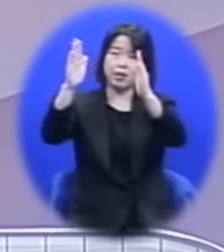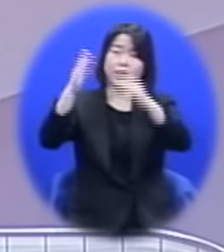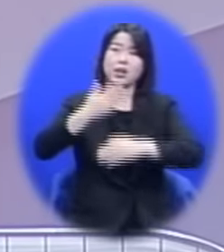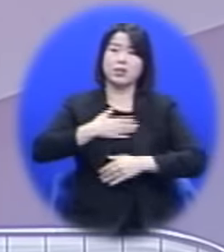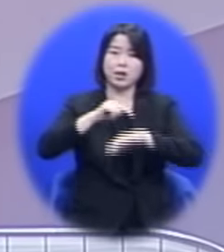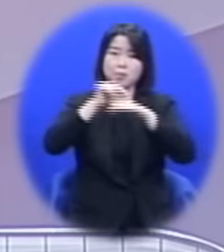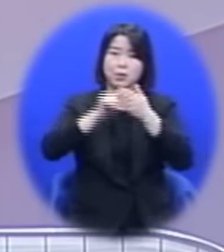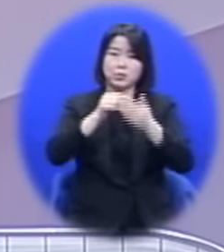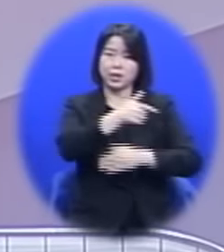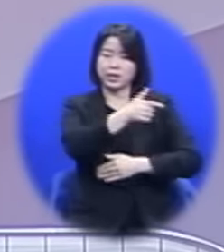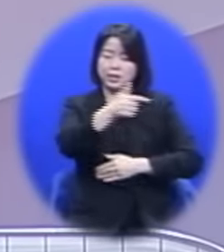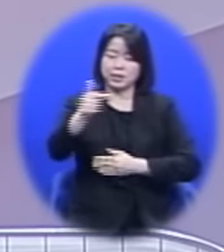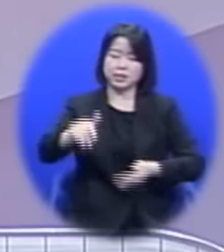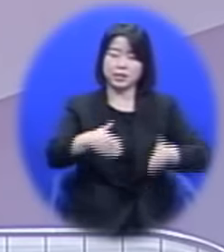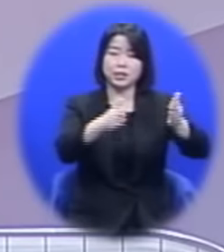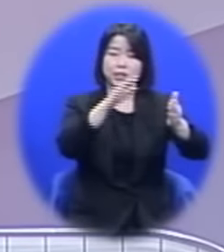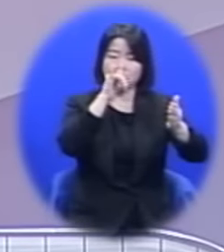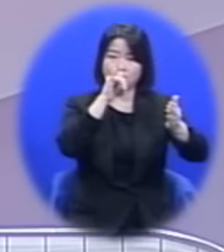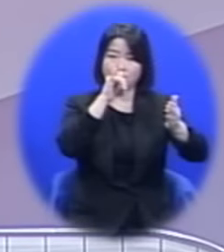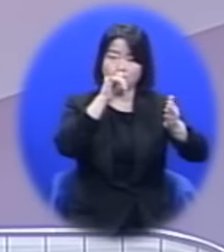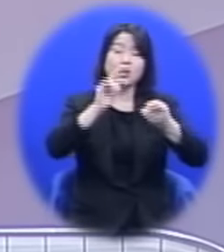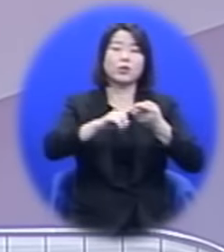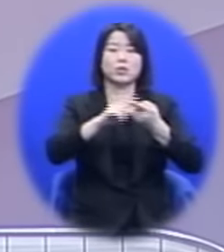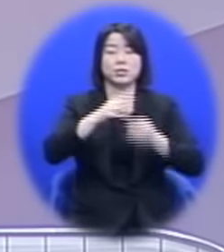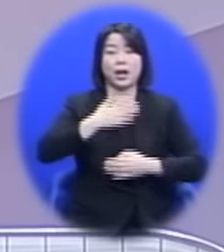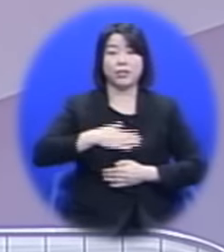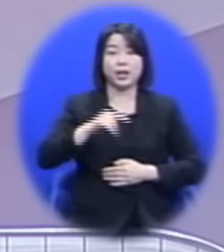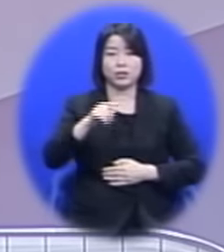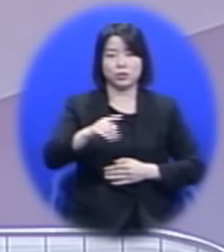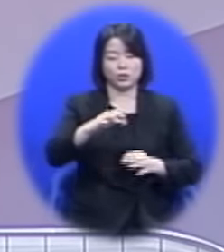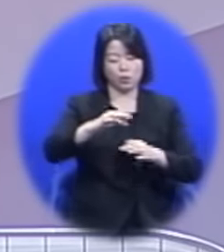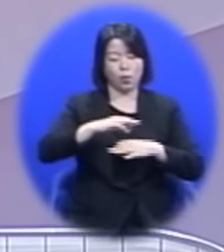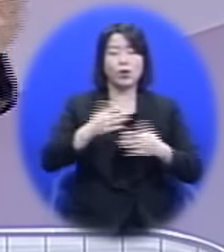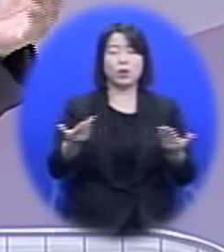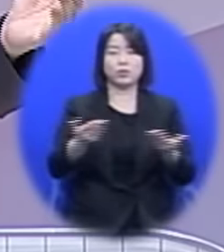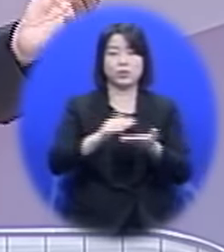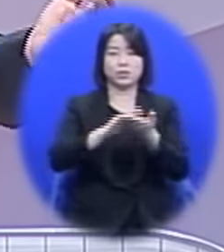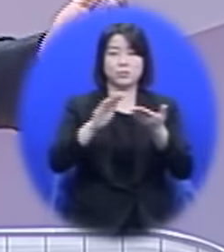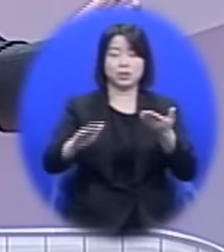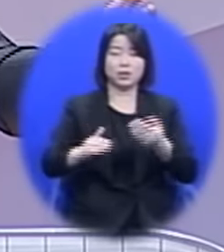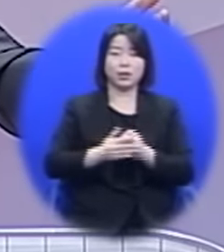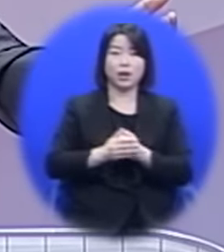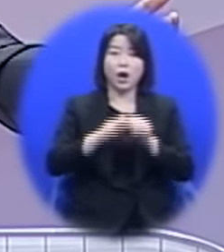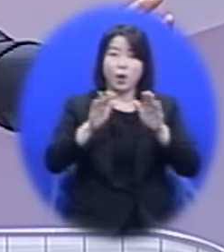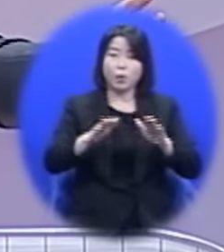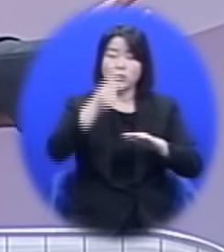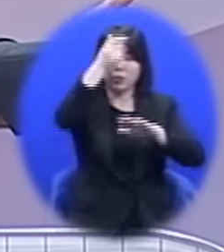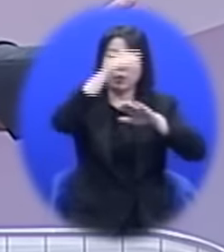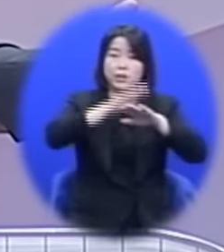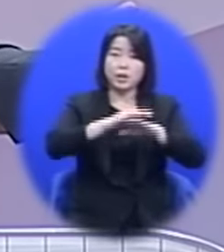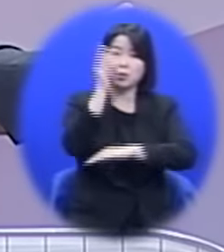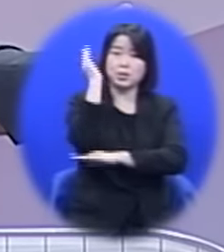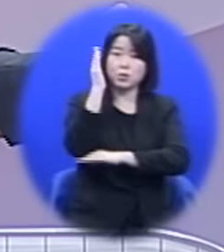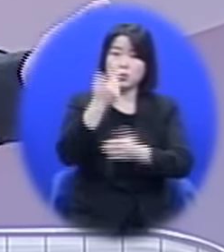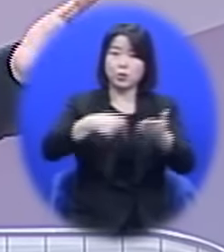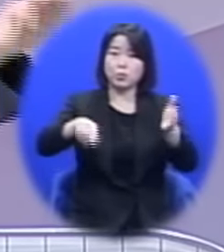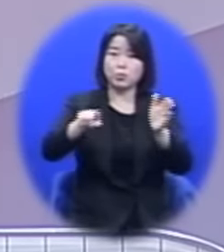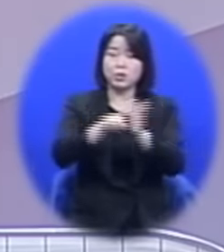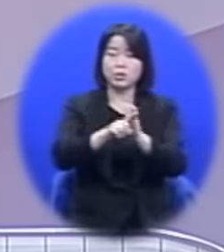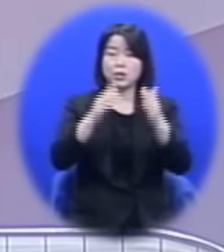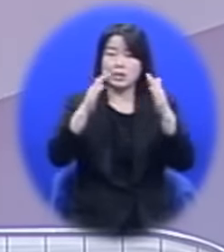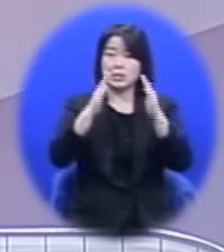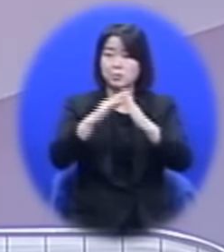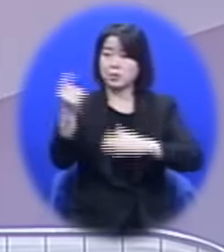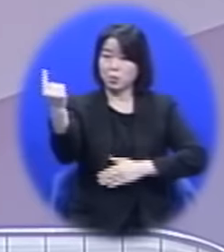있구나. 이걸 안다는 것은 참 놀랍습니다. 오늘도 예배 설교를 하기 위해서 집에서